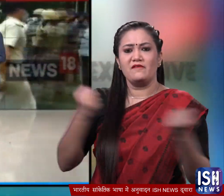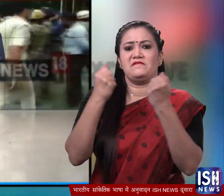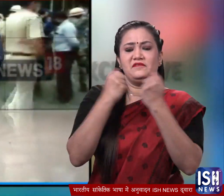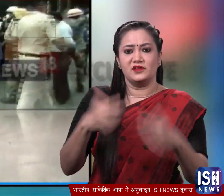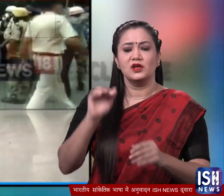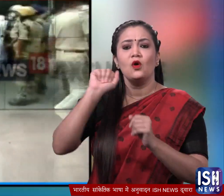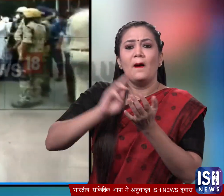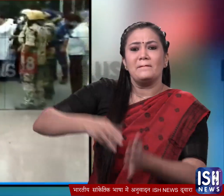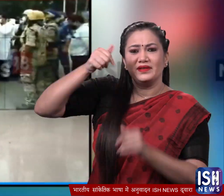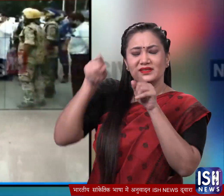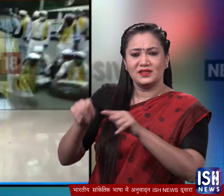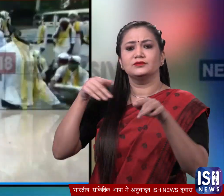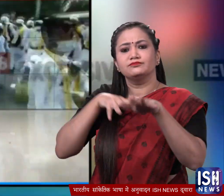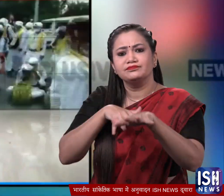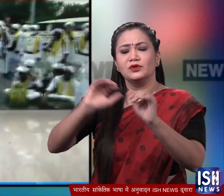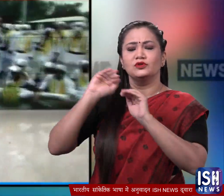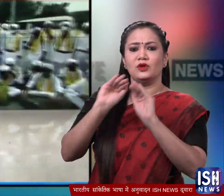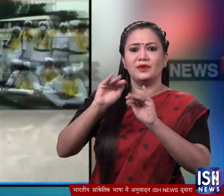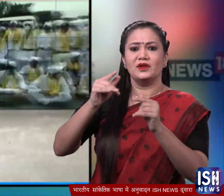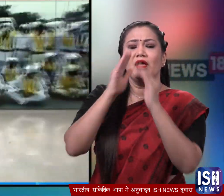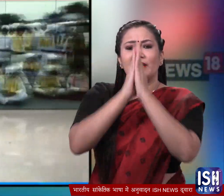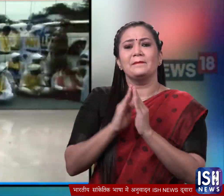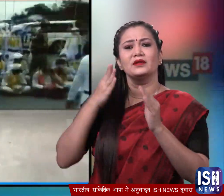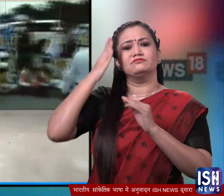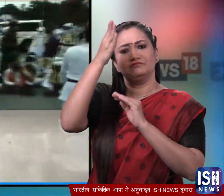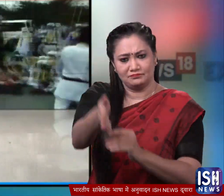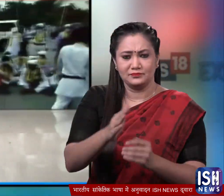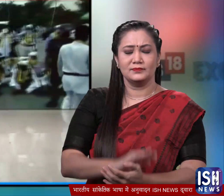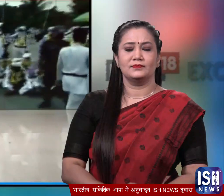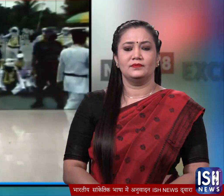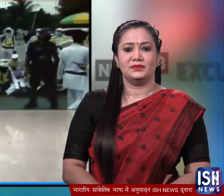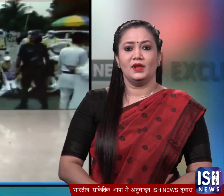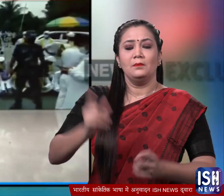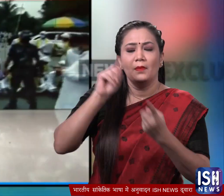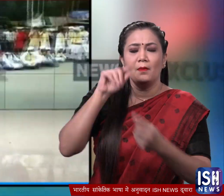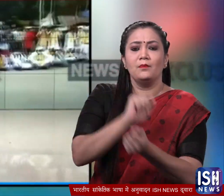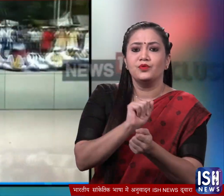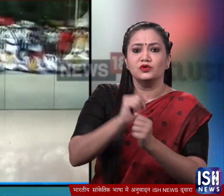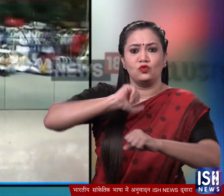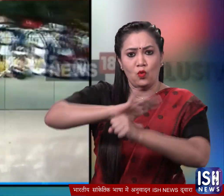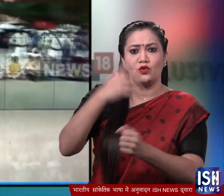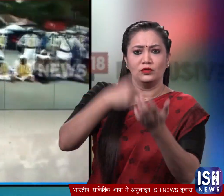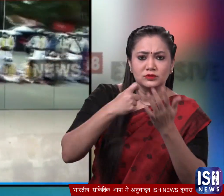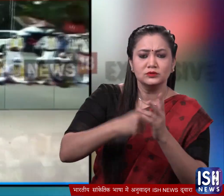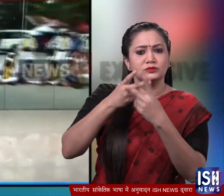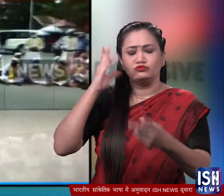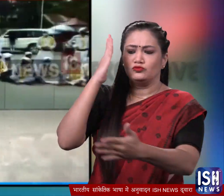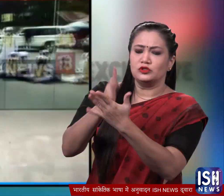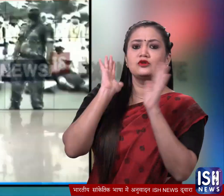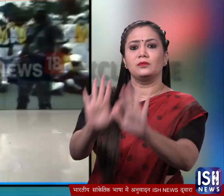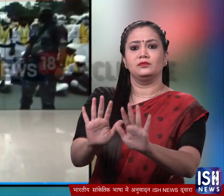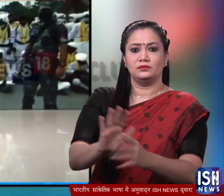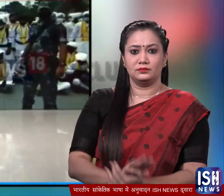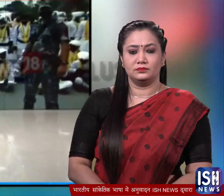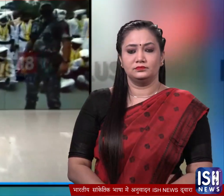केंद्रीय मंत्री अपने समर्थकों के साथ वहां के जलपेश मंदिर में दर्शन के लिए जा रहे थे, लेकिन पुलिस ने कोरोना नियमों का हवाला देते हुए इन लोगों को